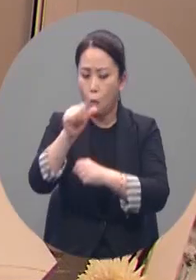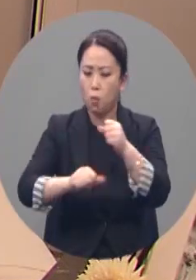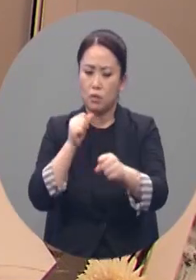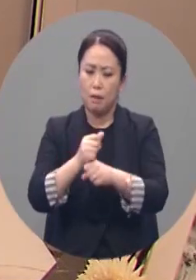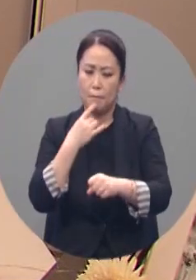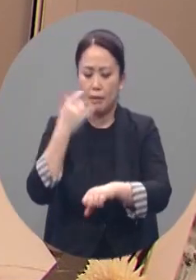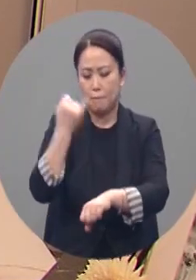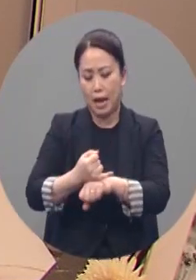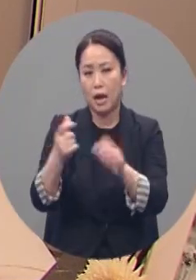기록했습니다